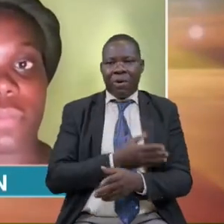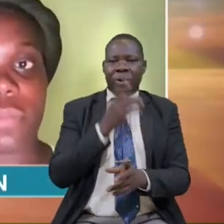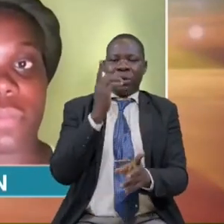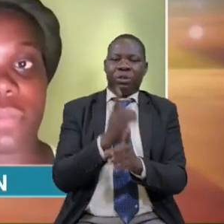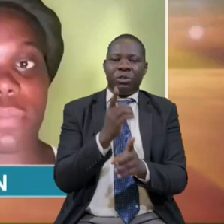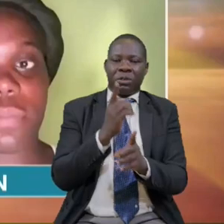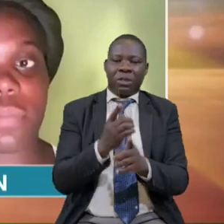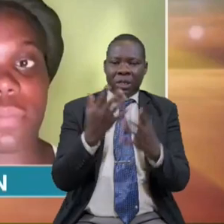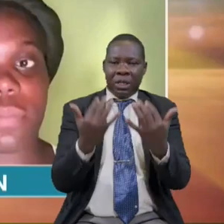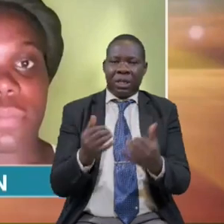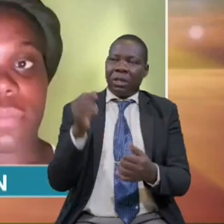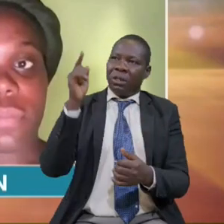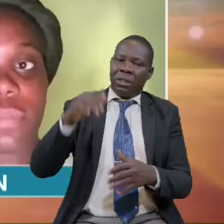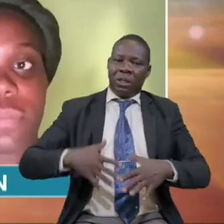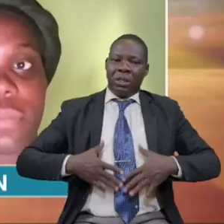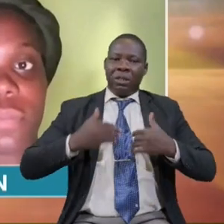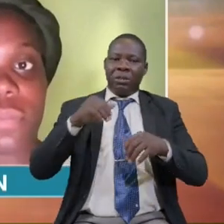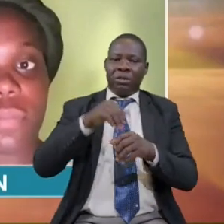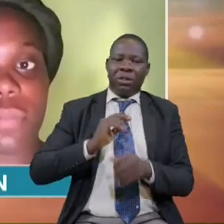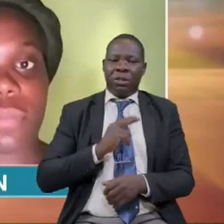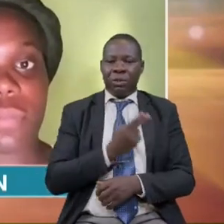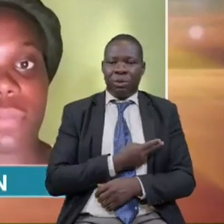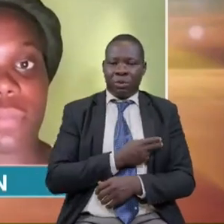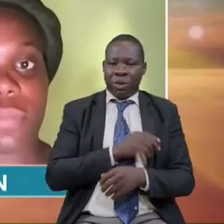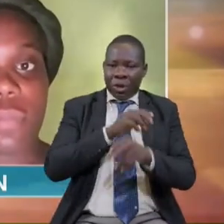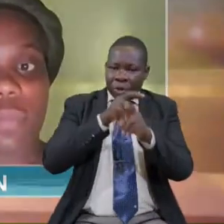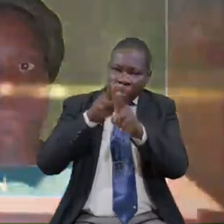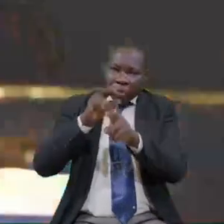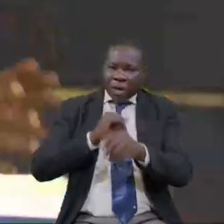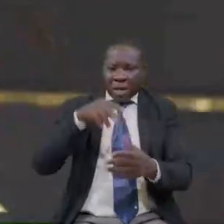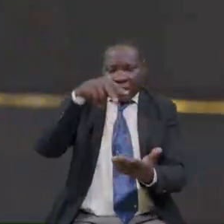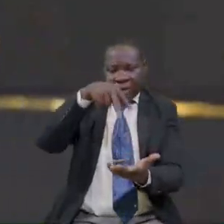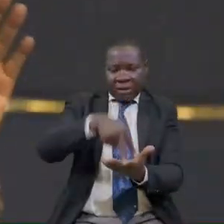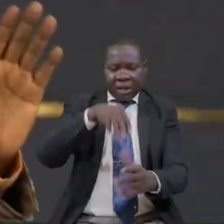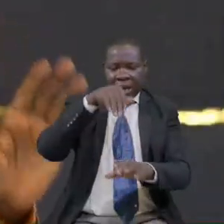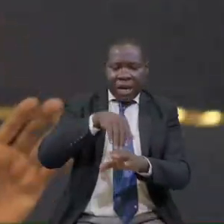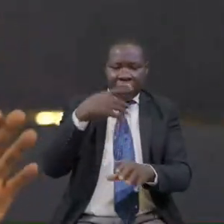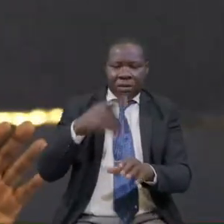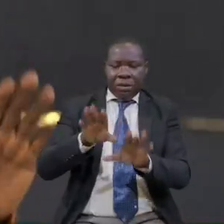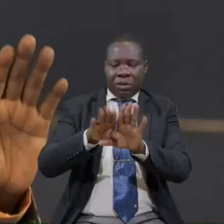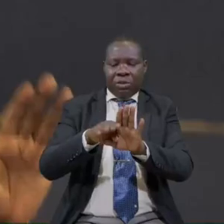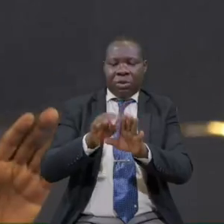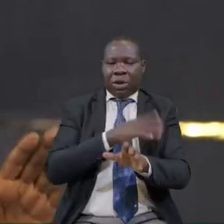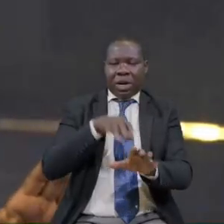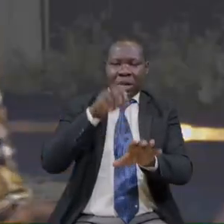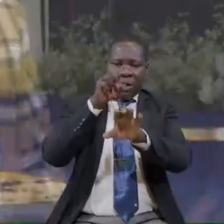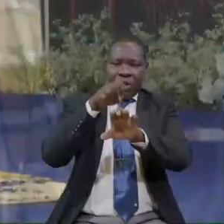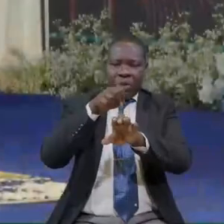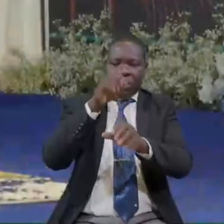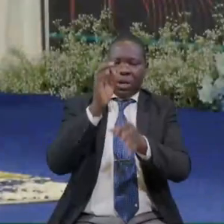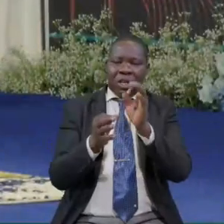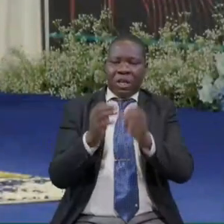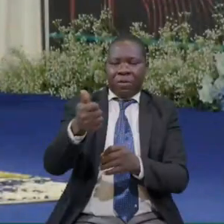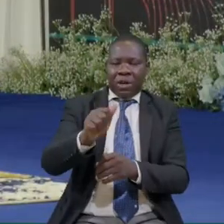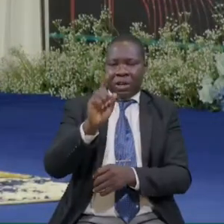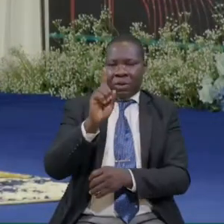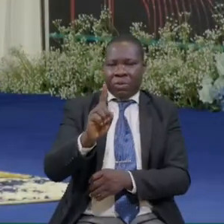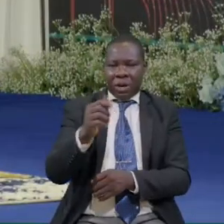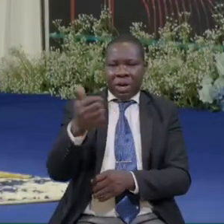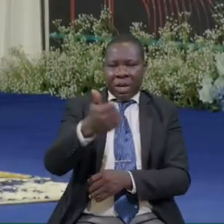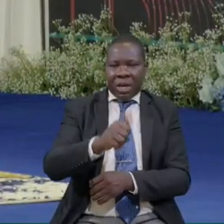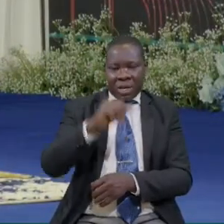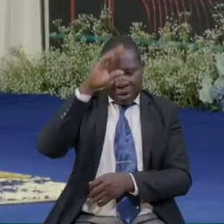il vit en nous et que voici, je me tiens à la porte et je tape. Je frappe si quelqu'un, si